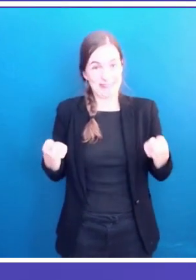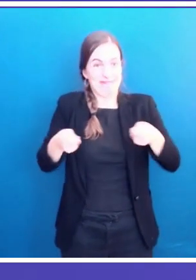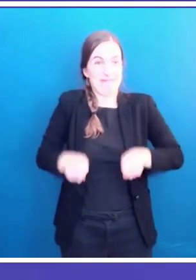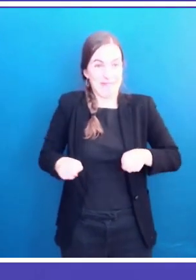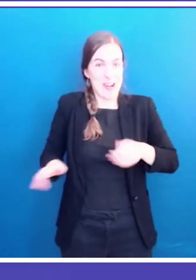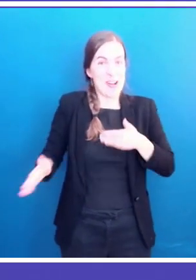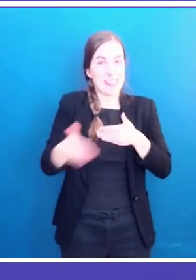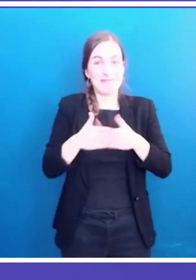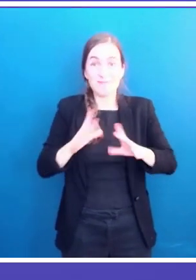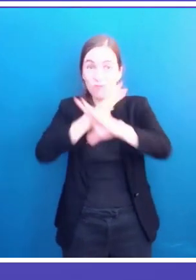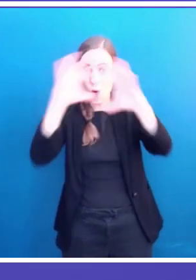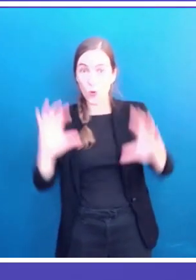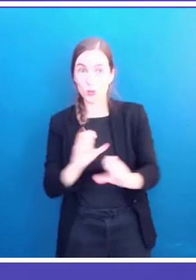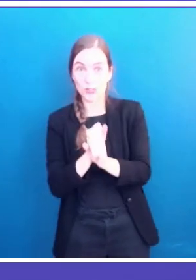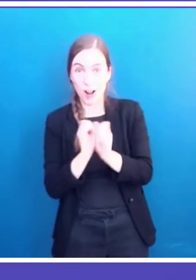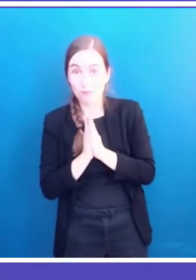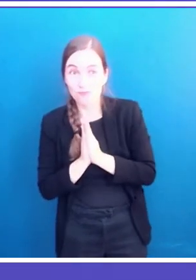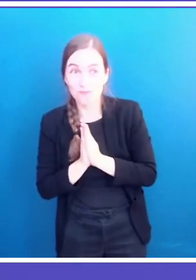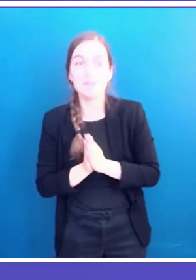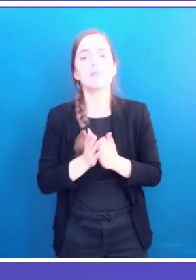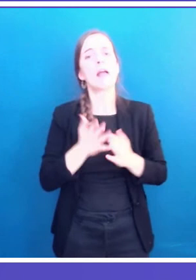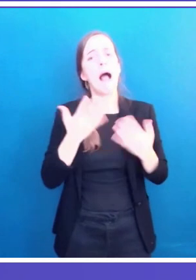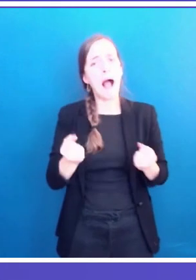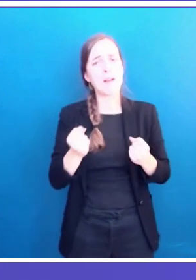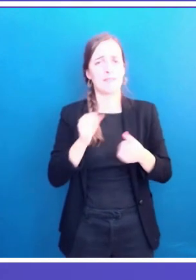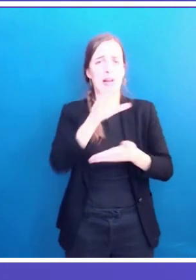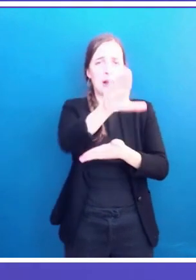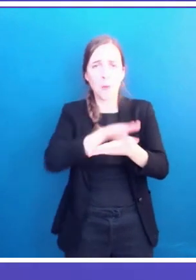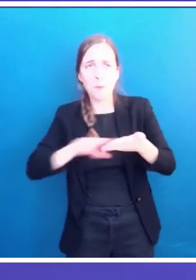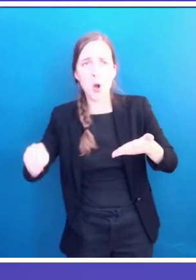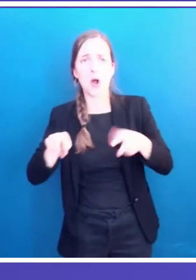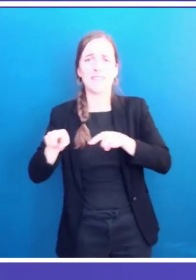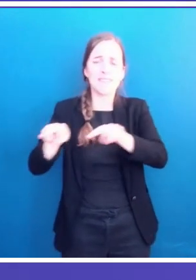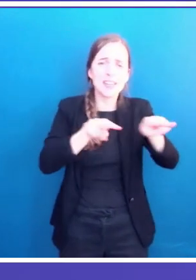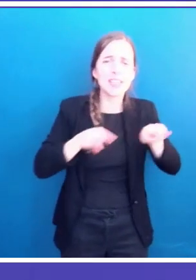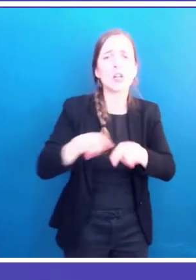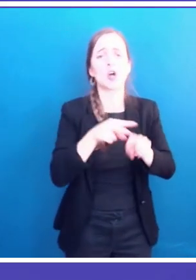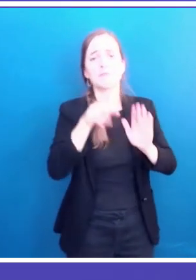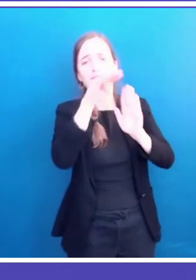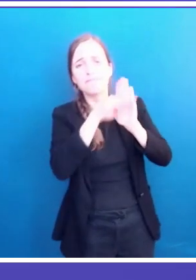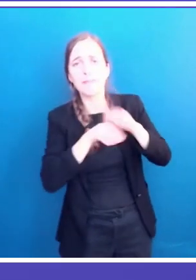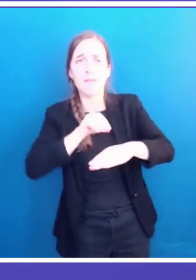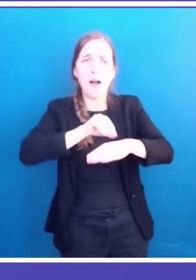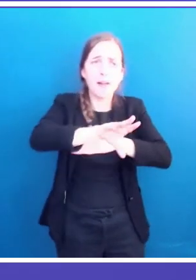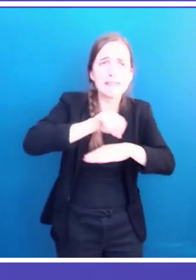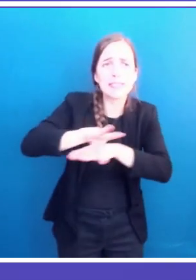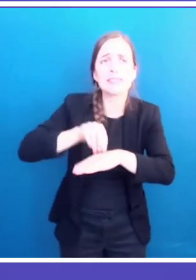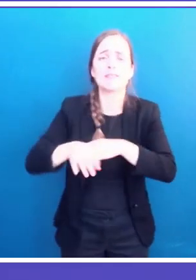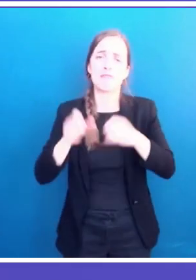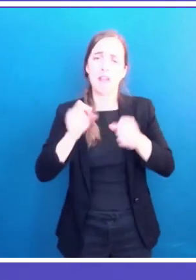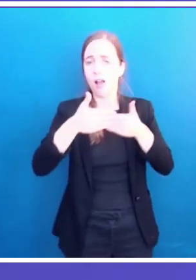أعرف بأن كل التوصيات والفيديوهات والعروض ستكون متاحة وستكون بمتناولكم من